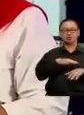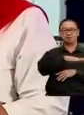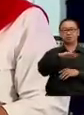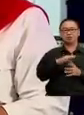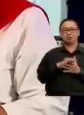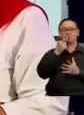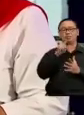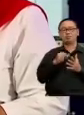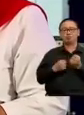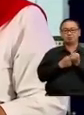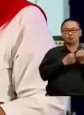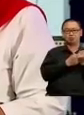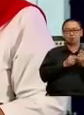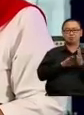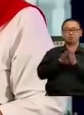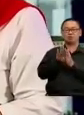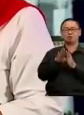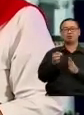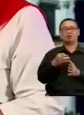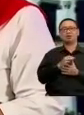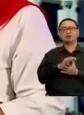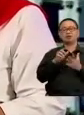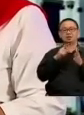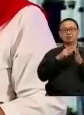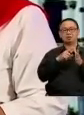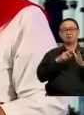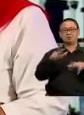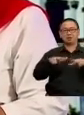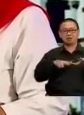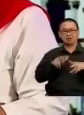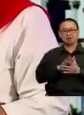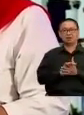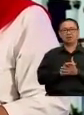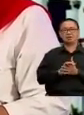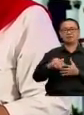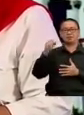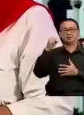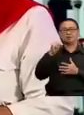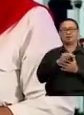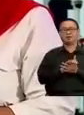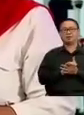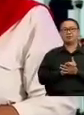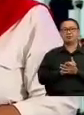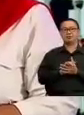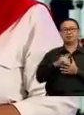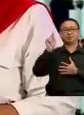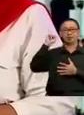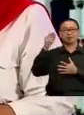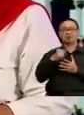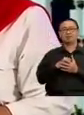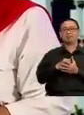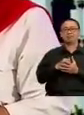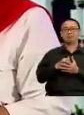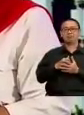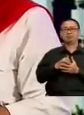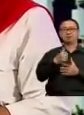program mereka dalam periode selanjutnya jika memang terpilih kembali menjadi wali kota dan juga wakil wali kota Semarang. Hendita menyampaikan akan